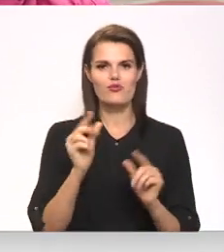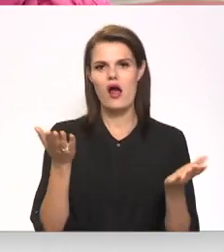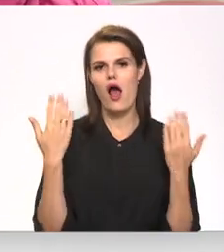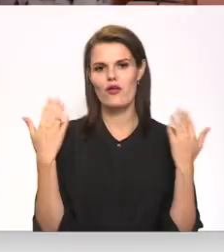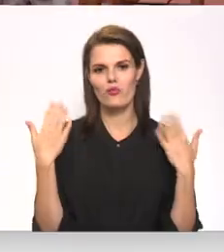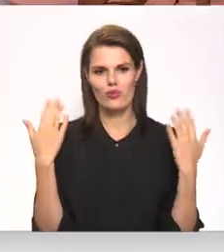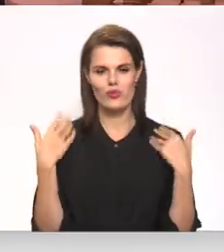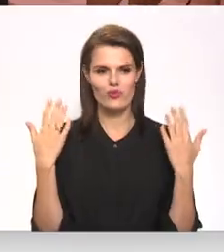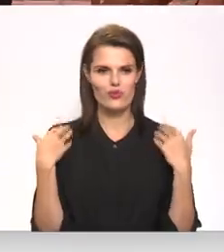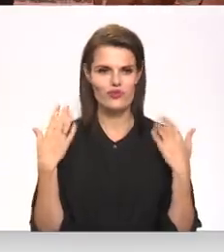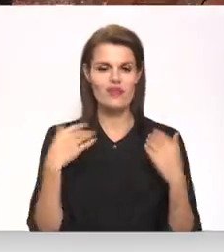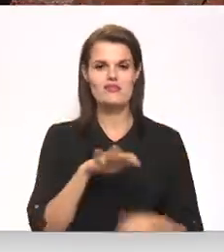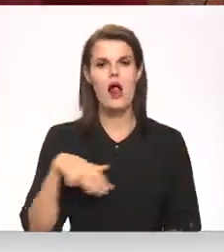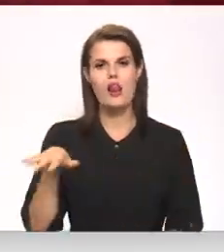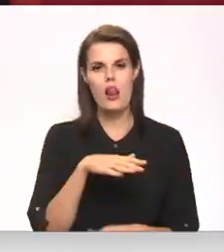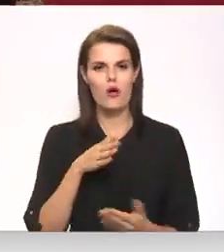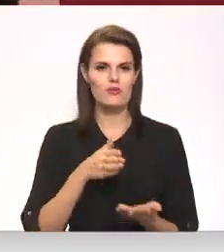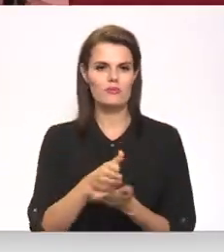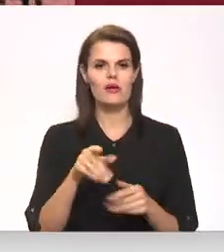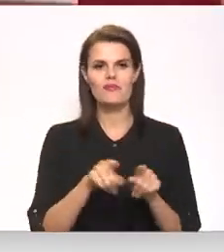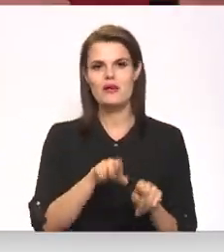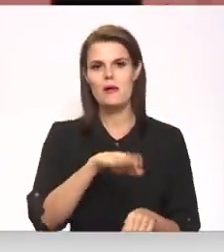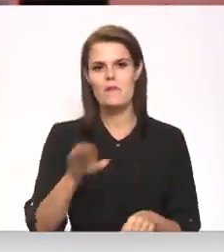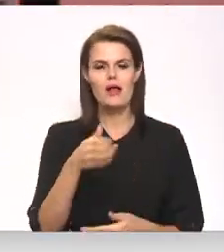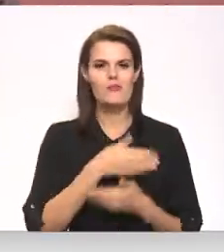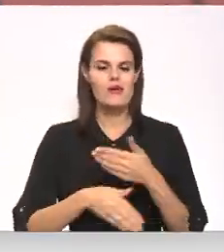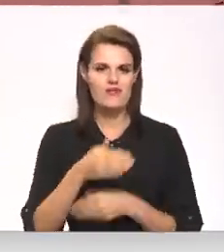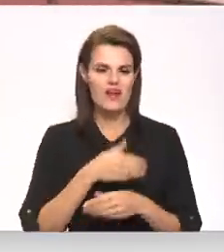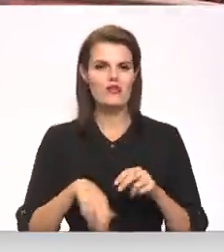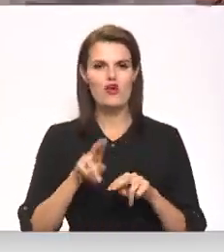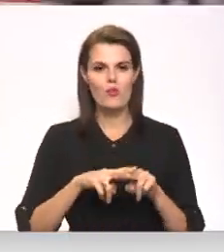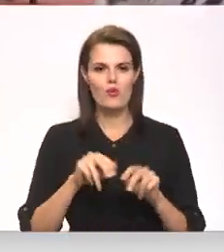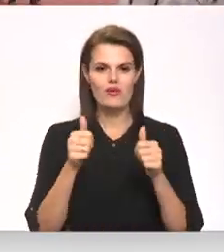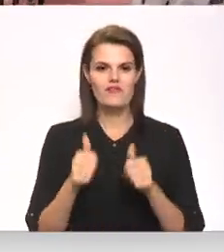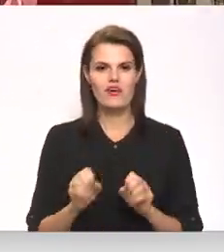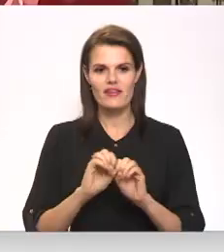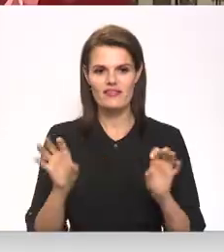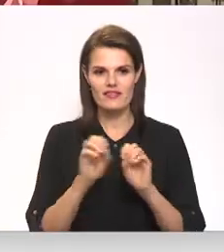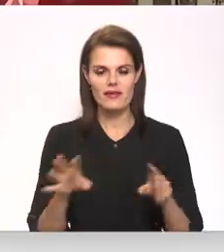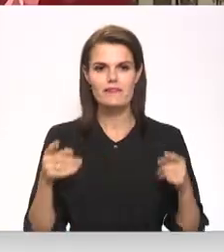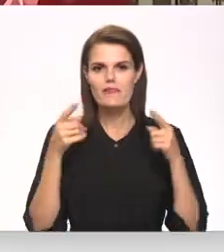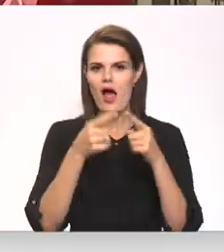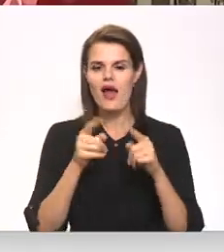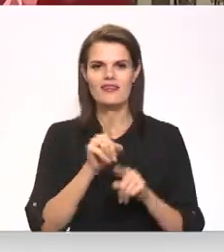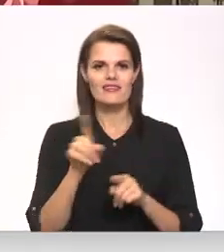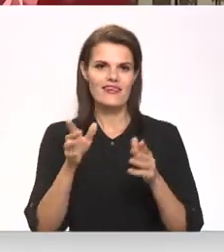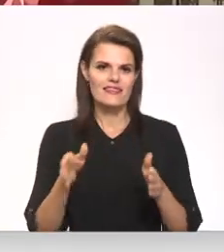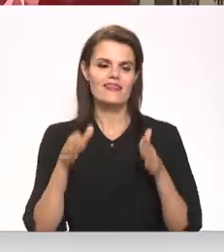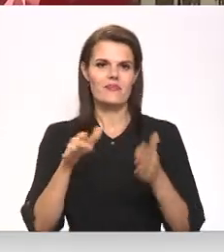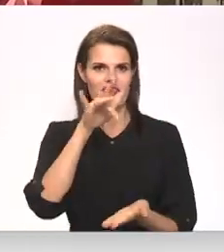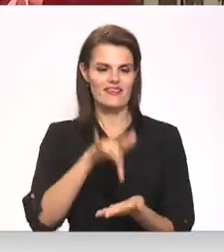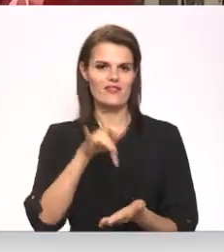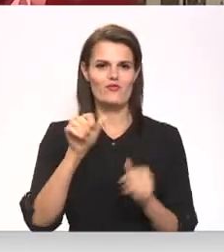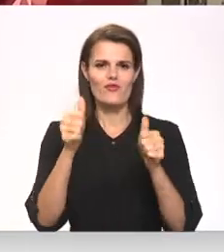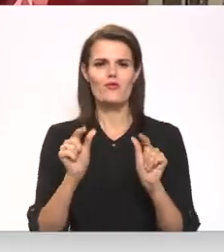kur. Laukums pieejams arī bērniem ar īpašām vajadzībām, un tā veidotāja stāsta, ka mērķis ir slimnīcas vidū radīt